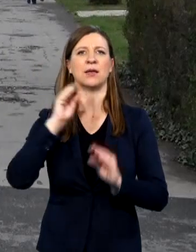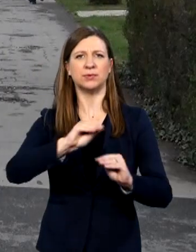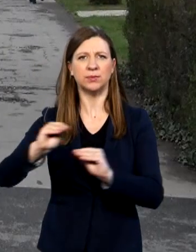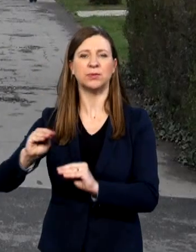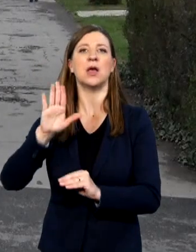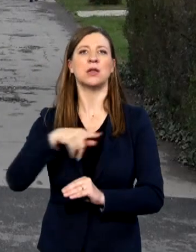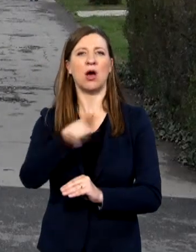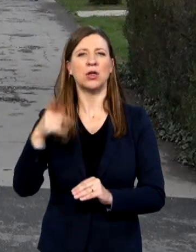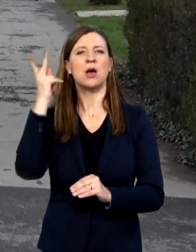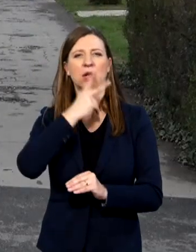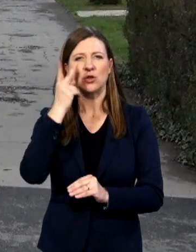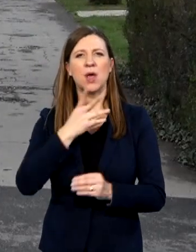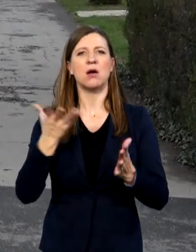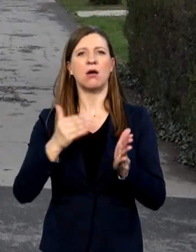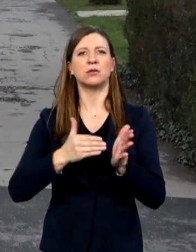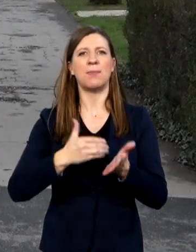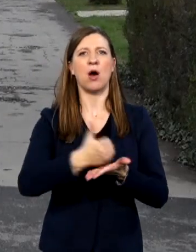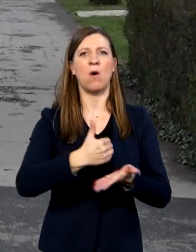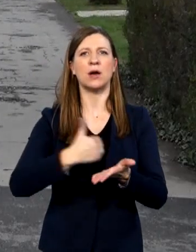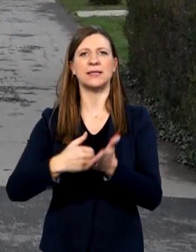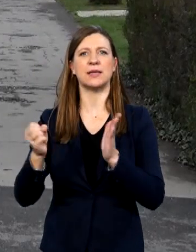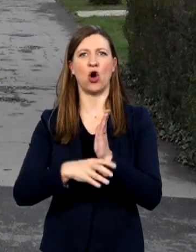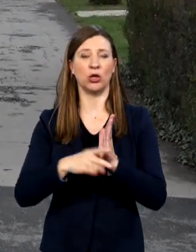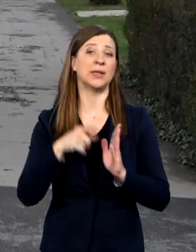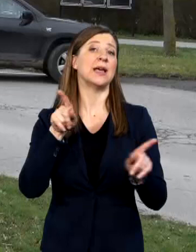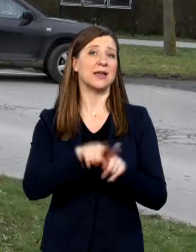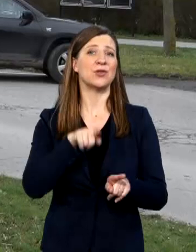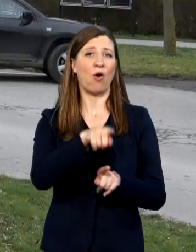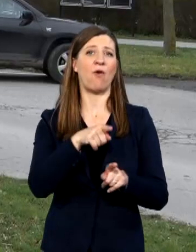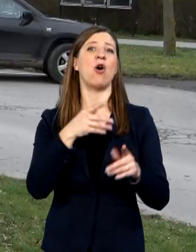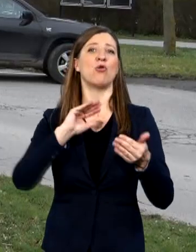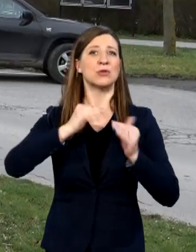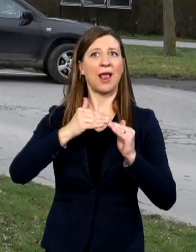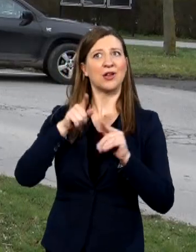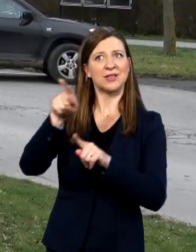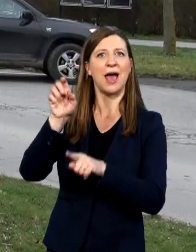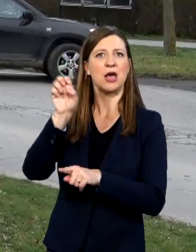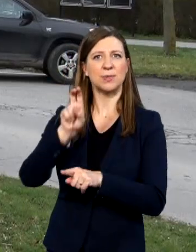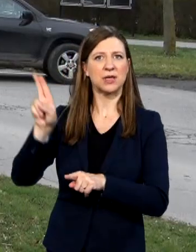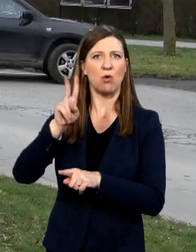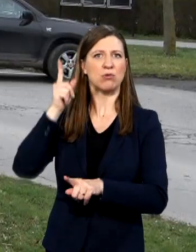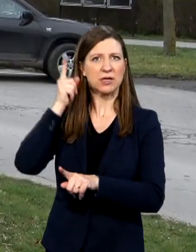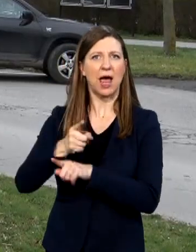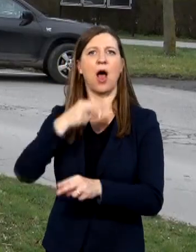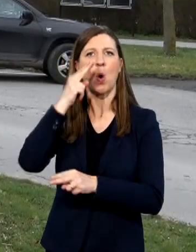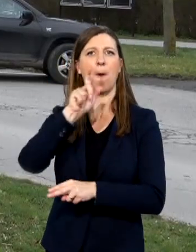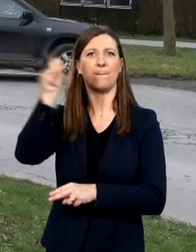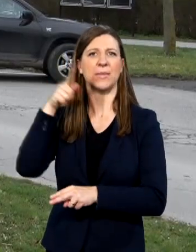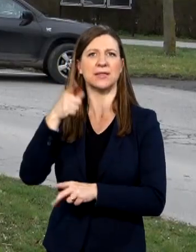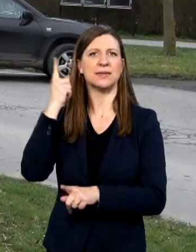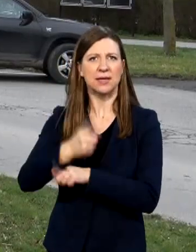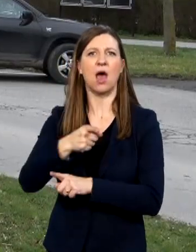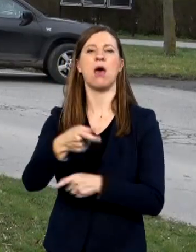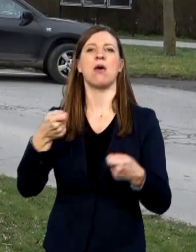Garešnice da postanu resursno učinkovito društvo u skladu sa smjernicama Europske komisije vezanima uz gospodarenje otpadom